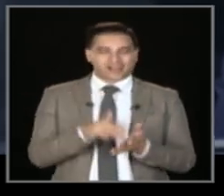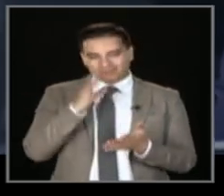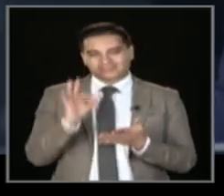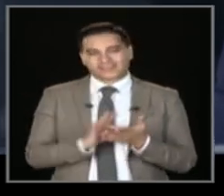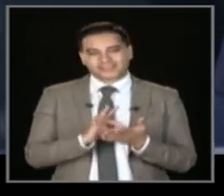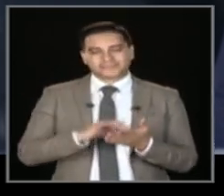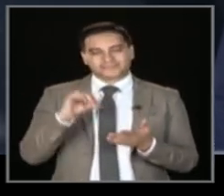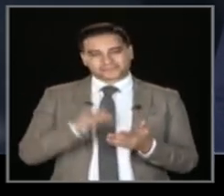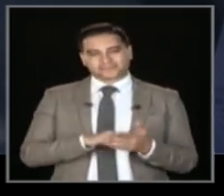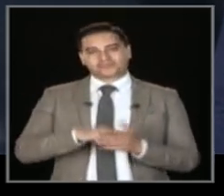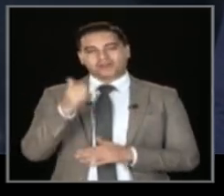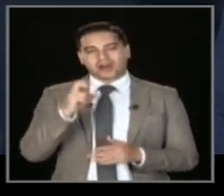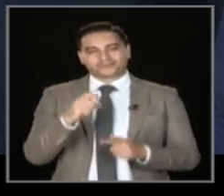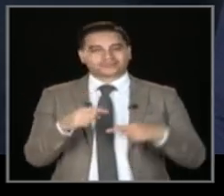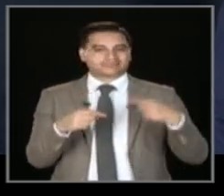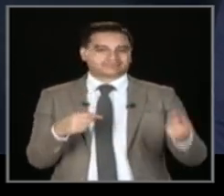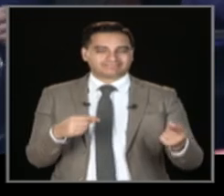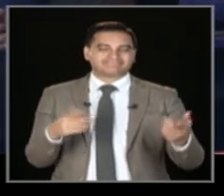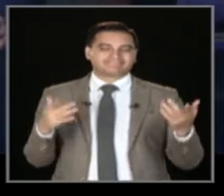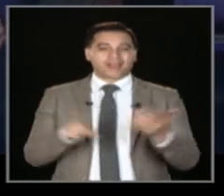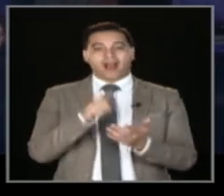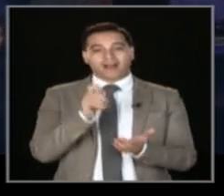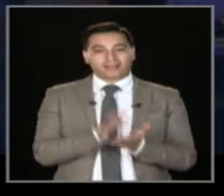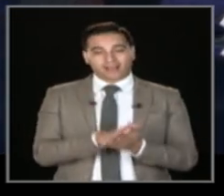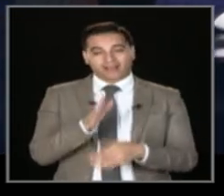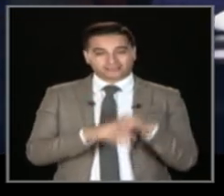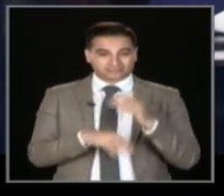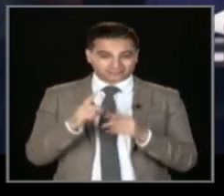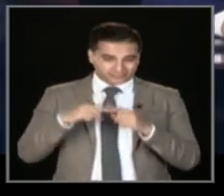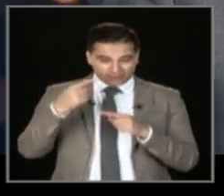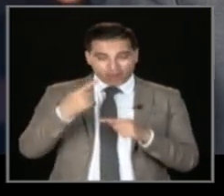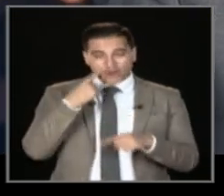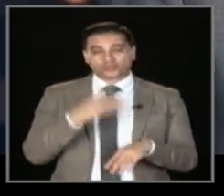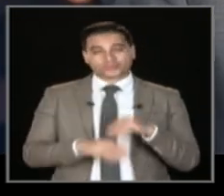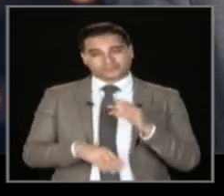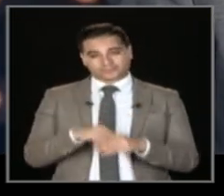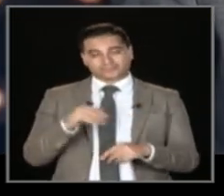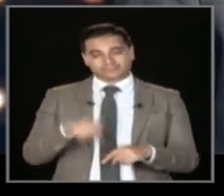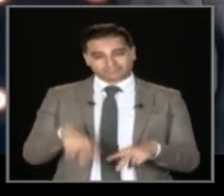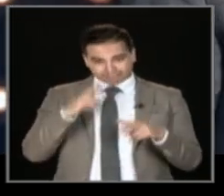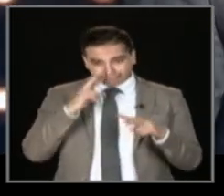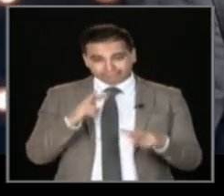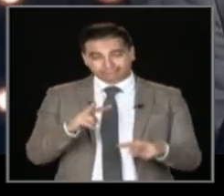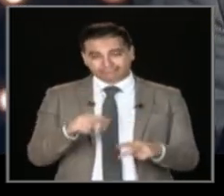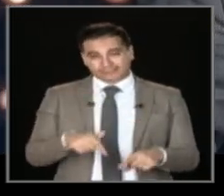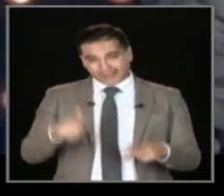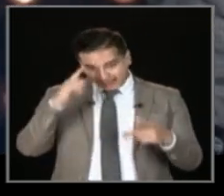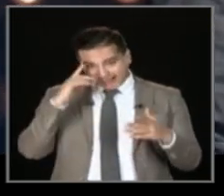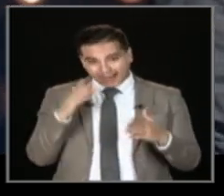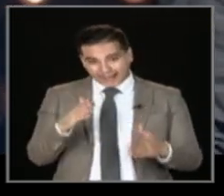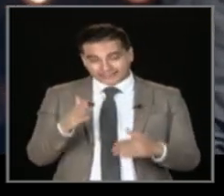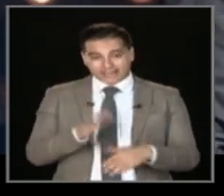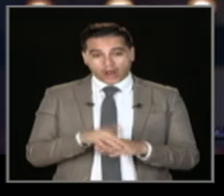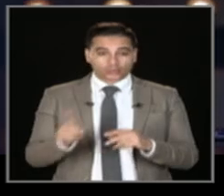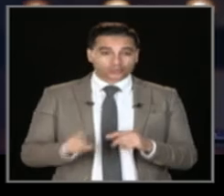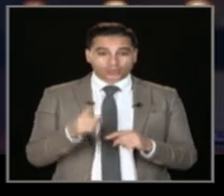بس الحمد لله وإن شاء الله نعوض في عجلة الحظ. يا ترى أمون هيعرفوا يركزوا ويخطفوا سؤال